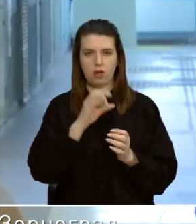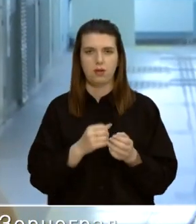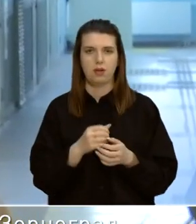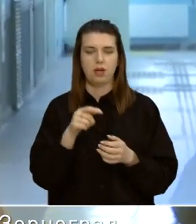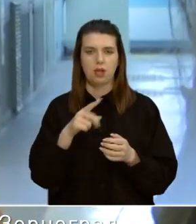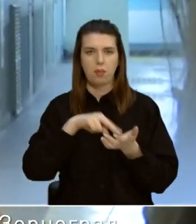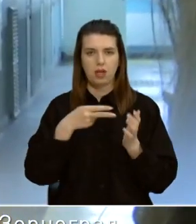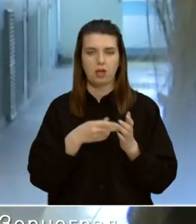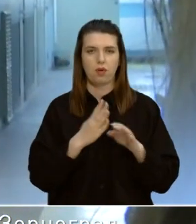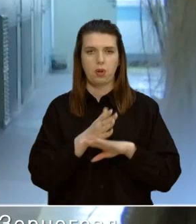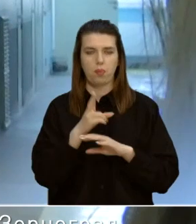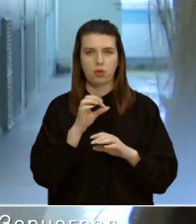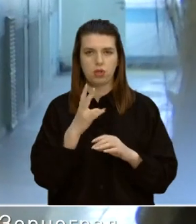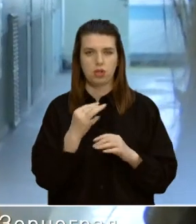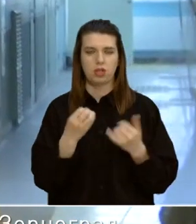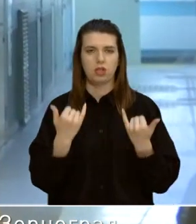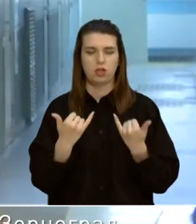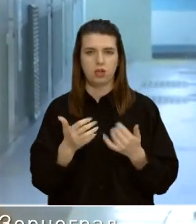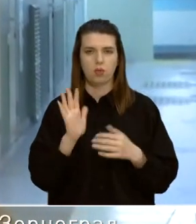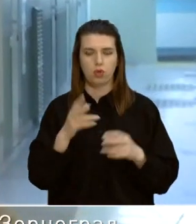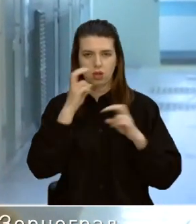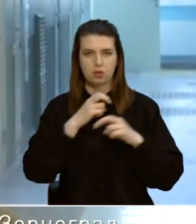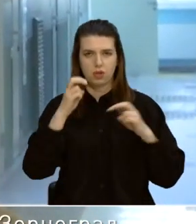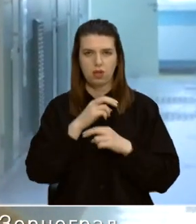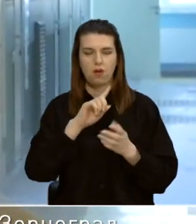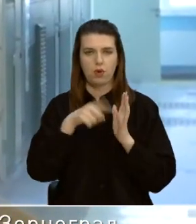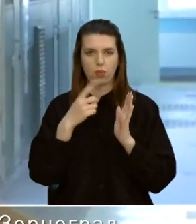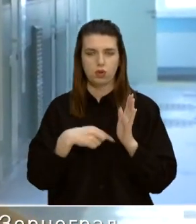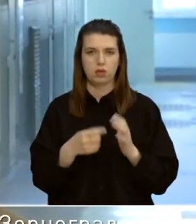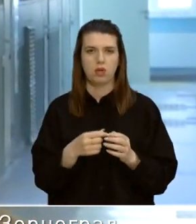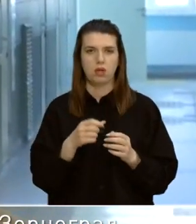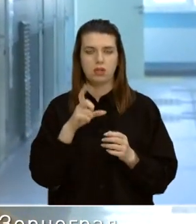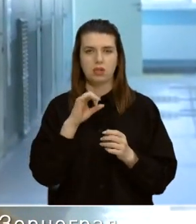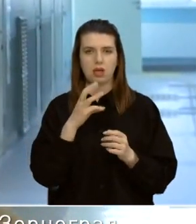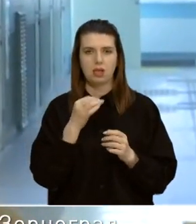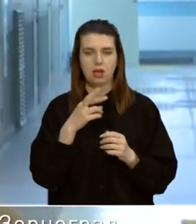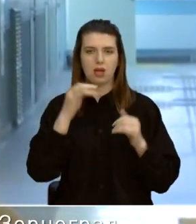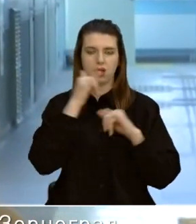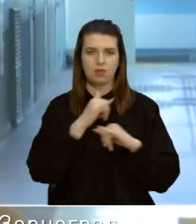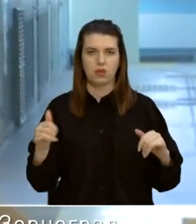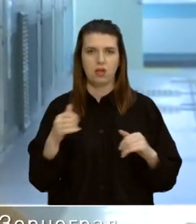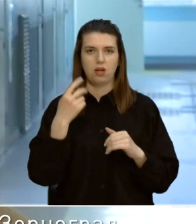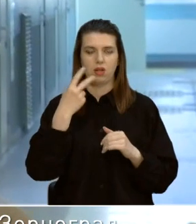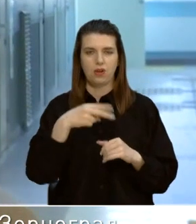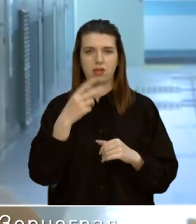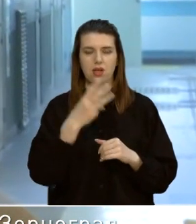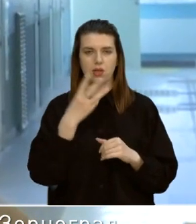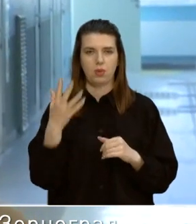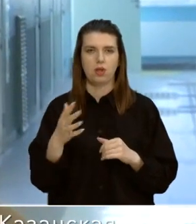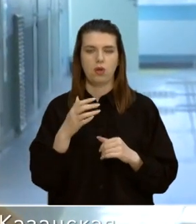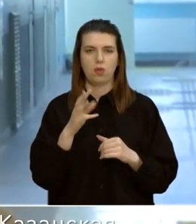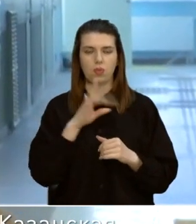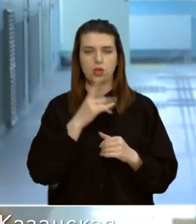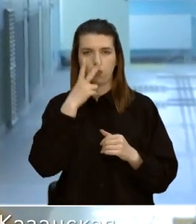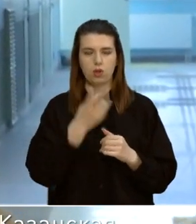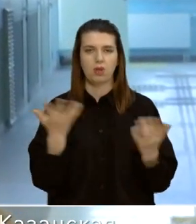плановое посещение. Вот сейчас у нас будет рассматриваться вопрос стратегия развития 2035. Вот